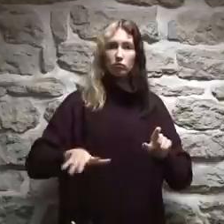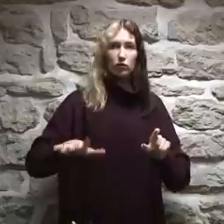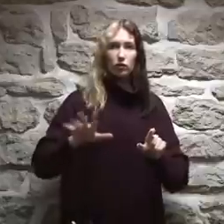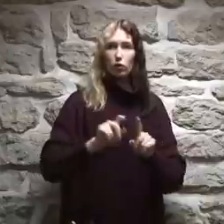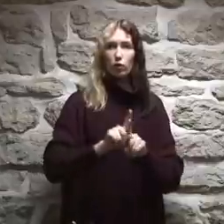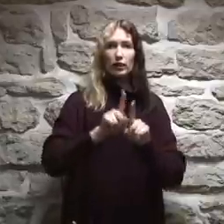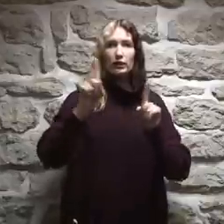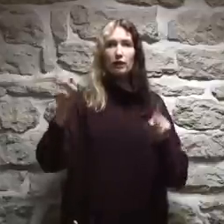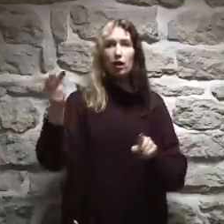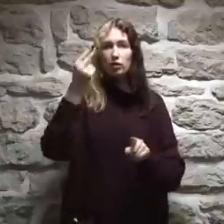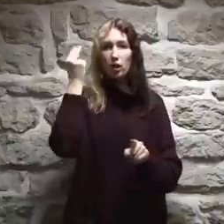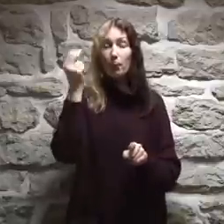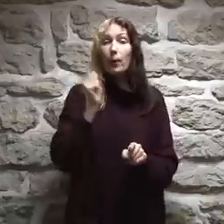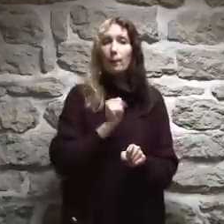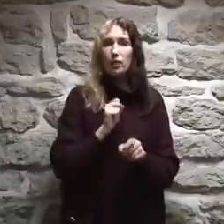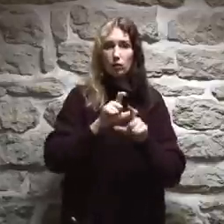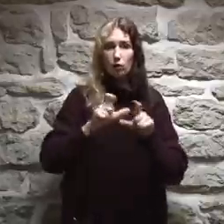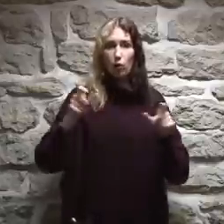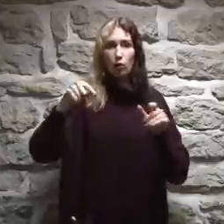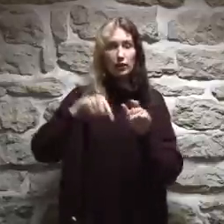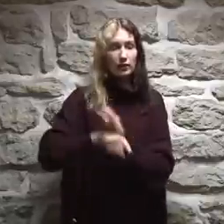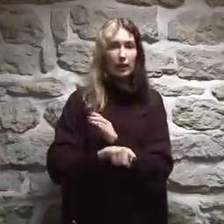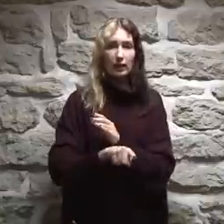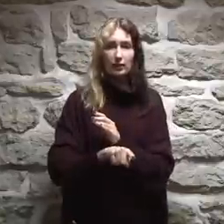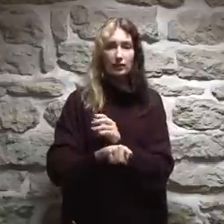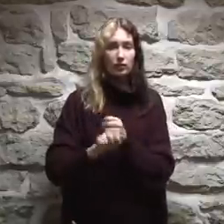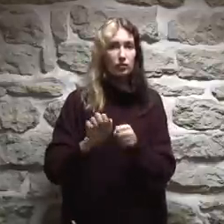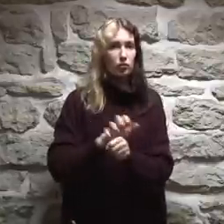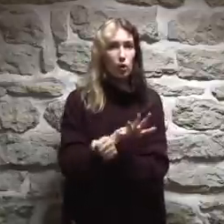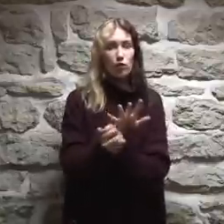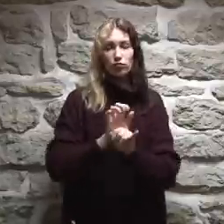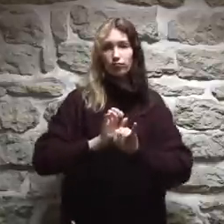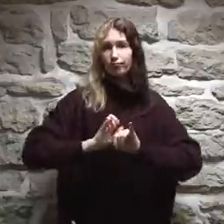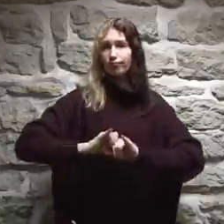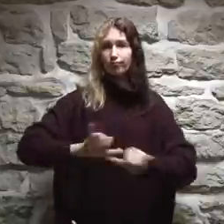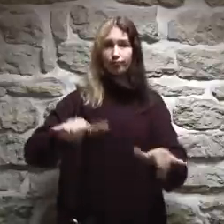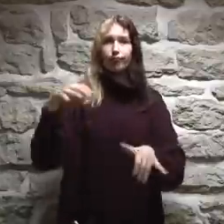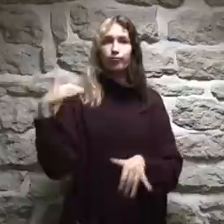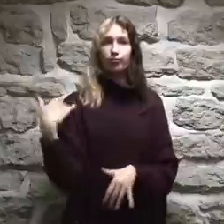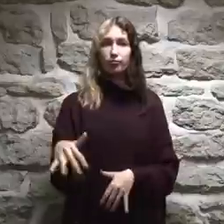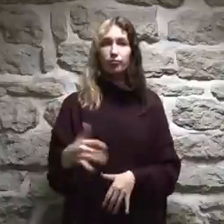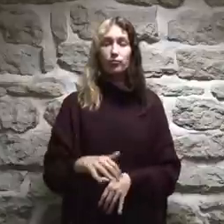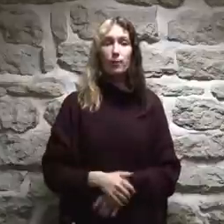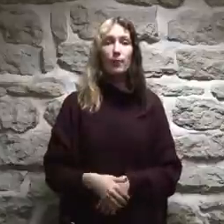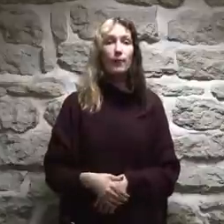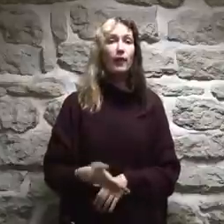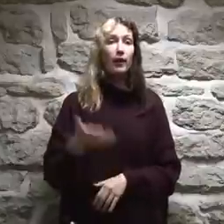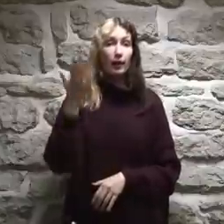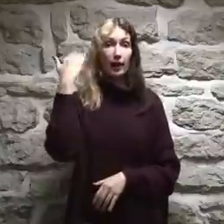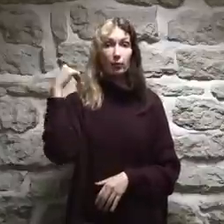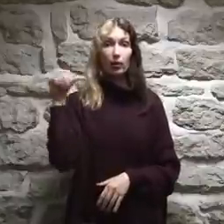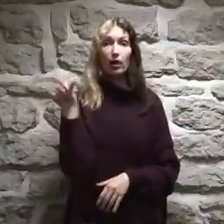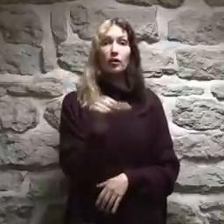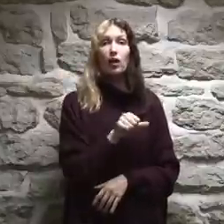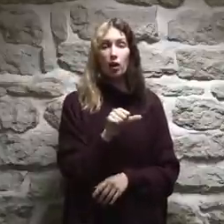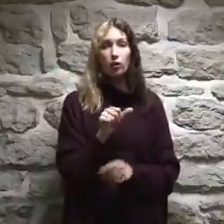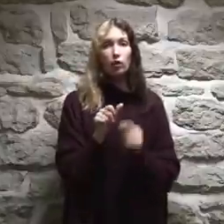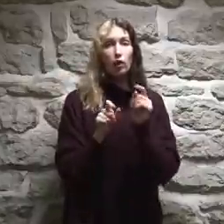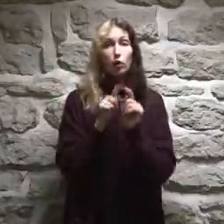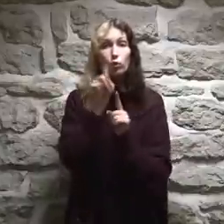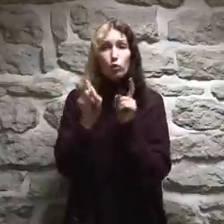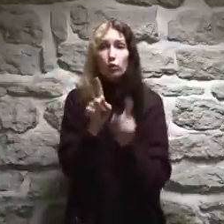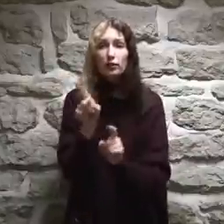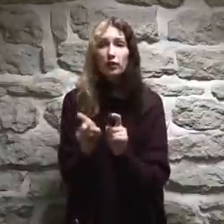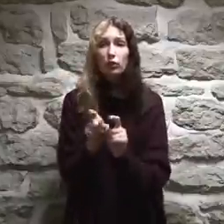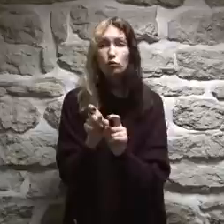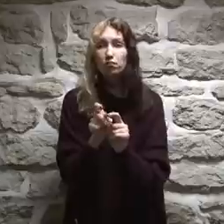distantsõppele suunatud, kuna koolis on nii laialdaselt COVID-viirus levimas. Eelmise nädala küsitluse järgi me